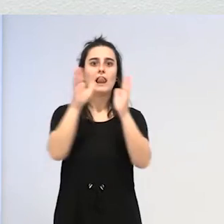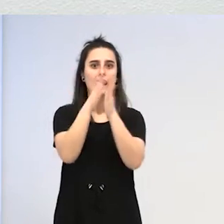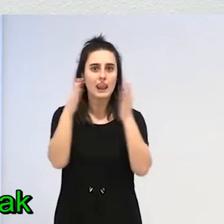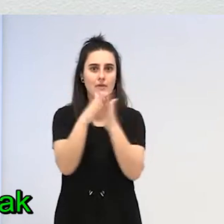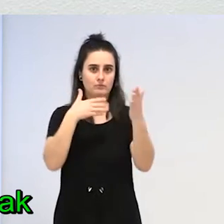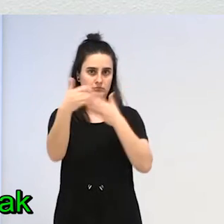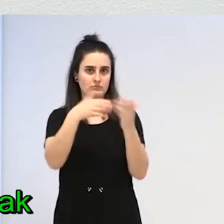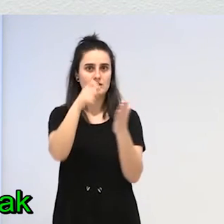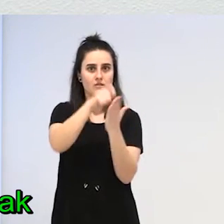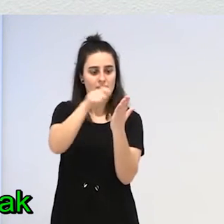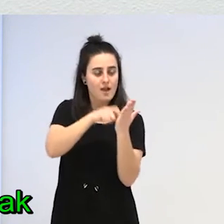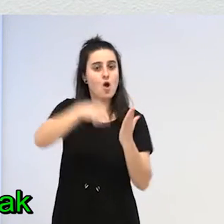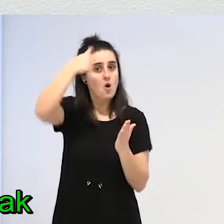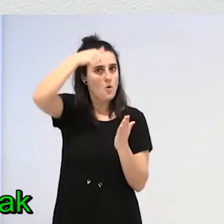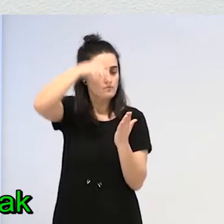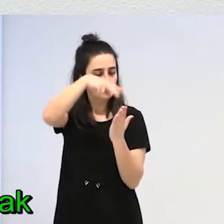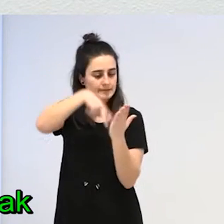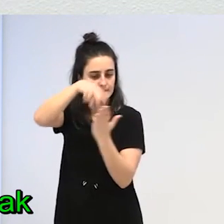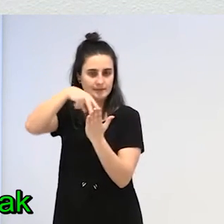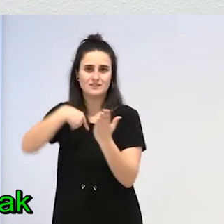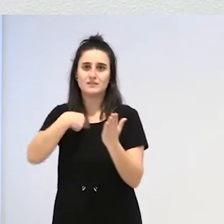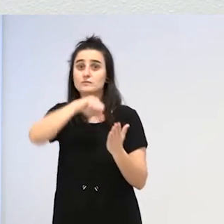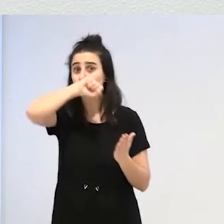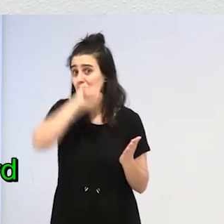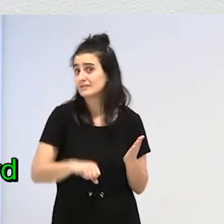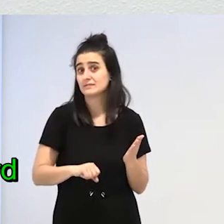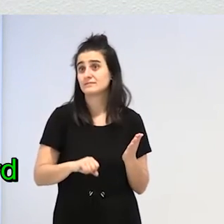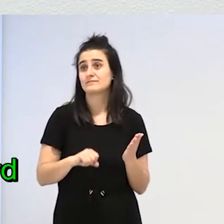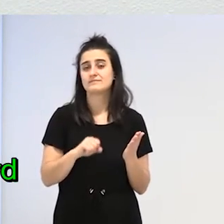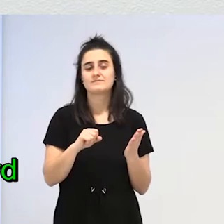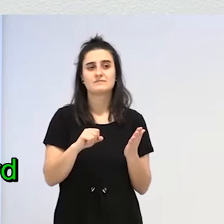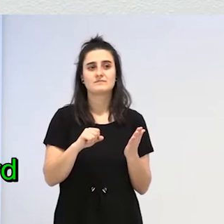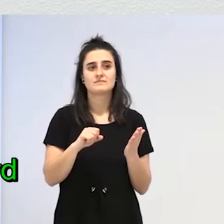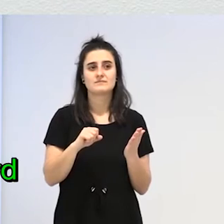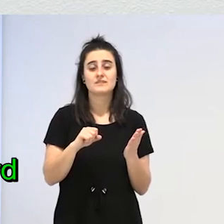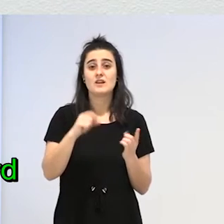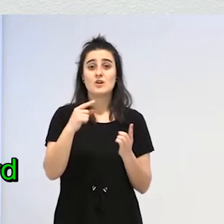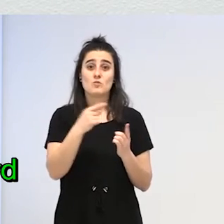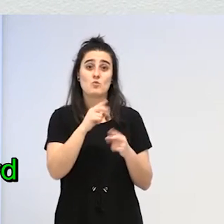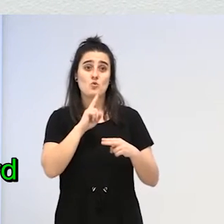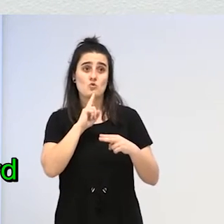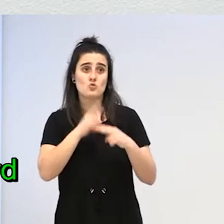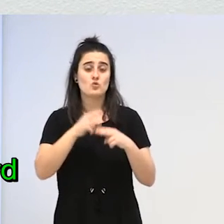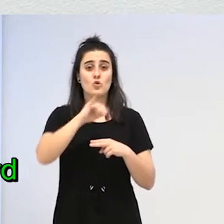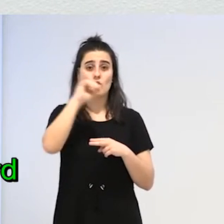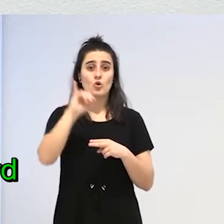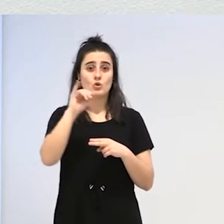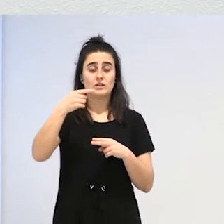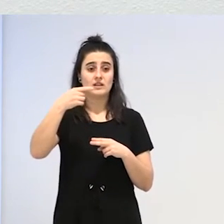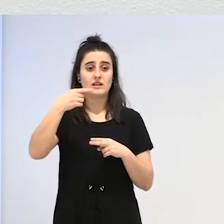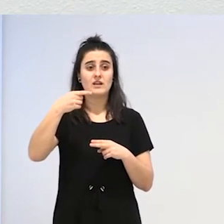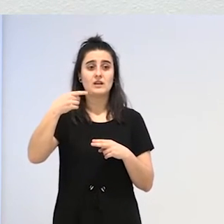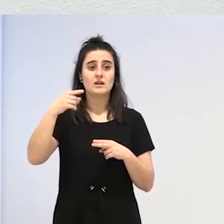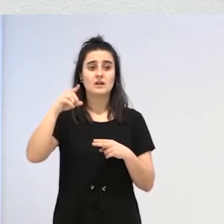nintzen, eta batez ere nire gustokoenak Ray Bradbury eta J.G. Ballard izan